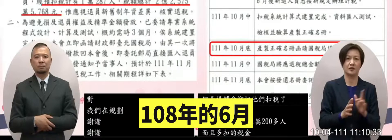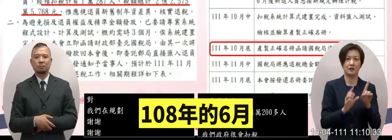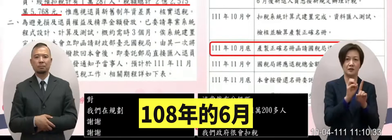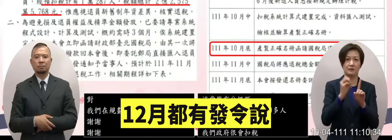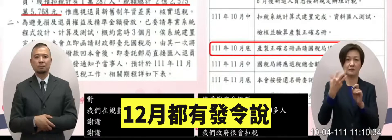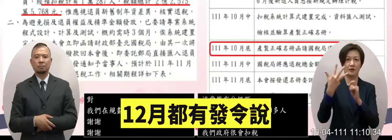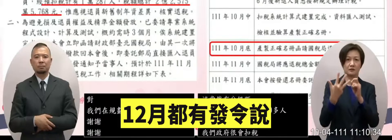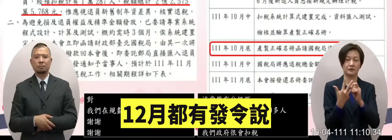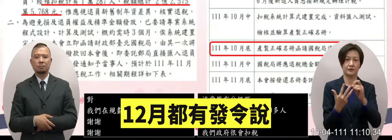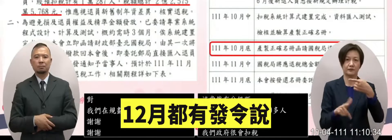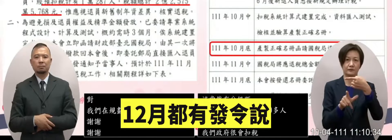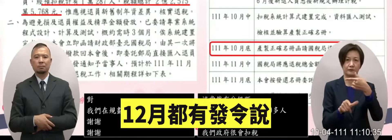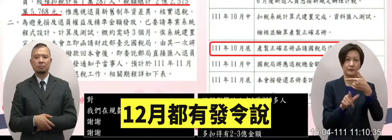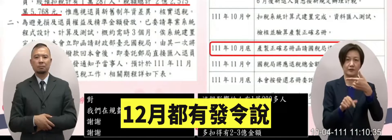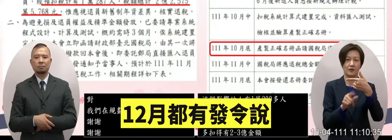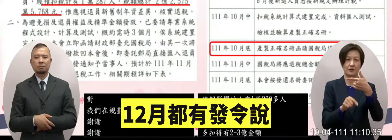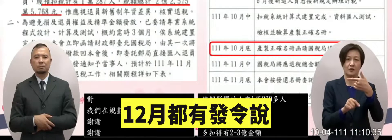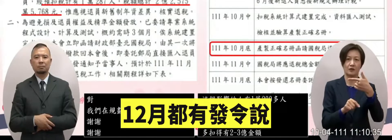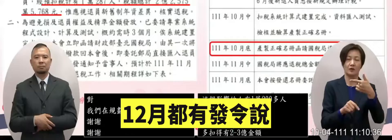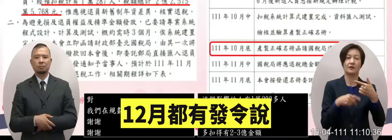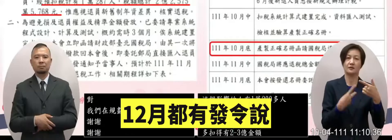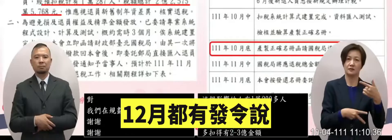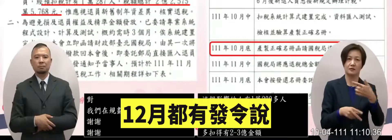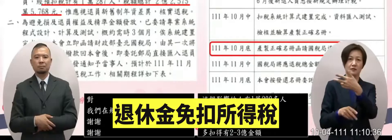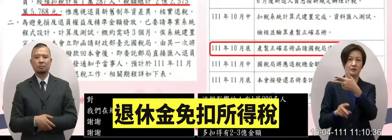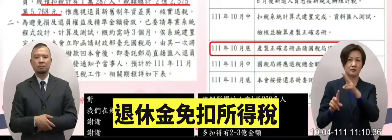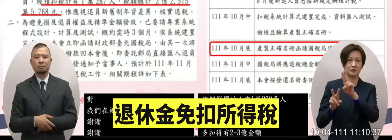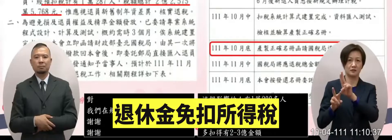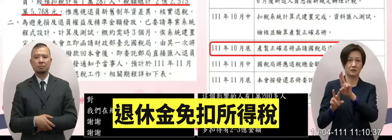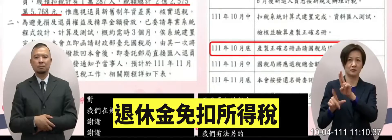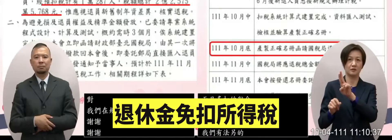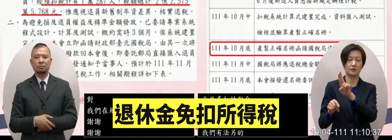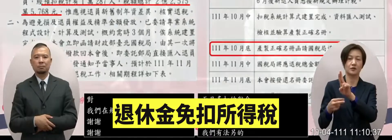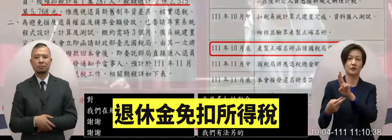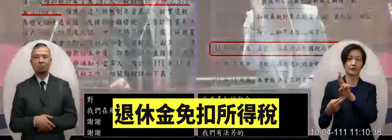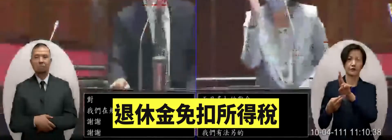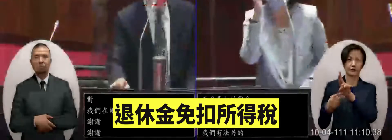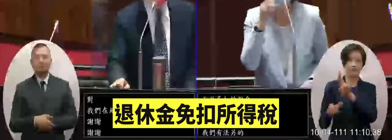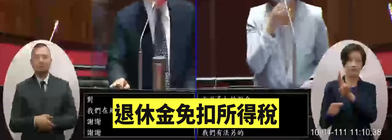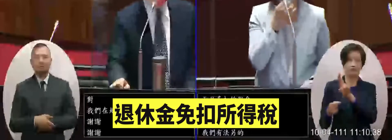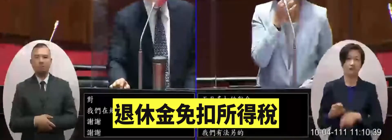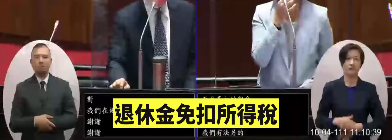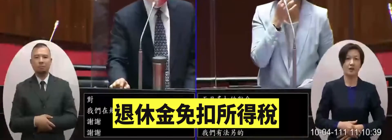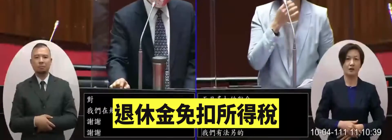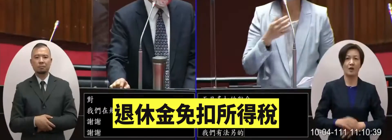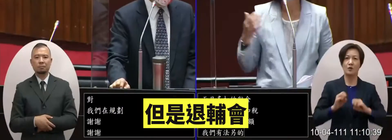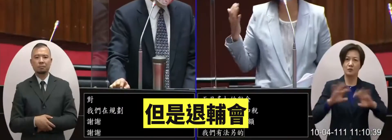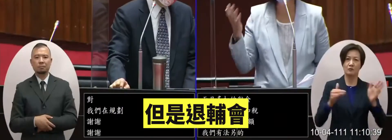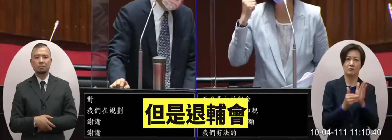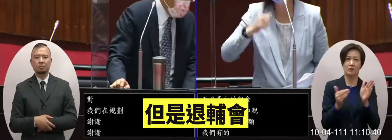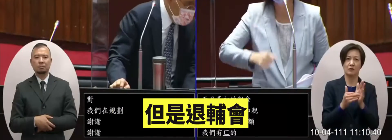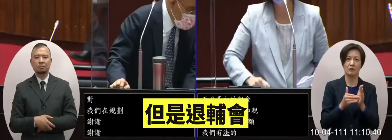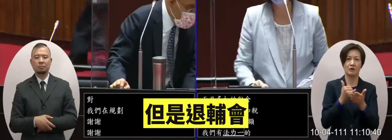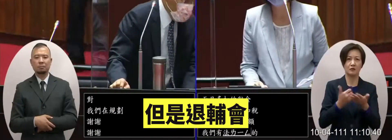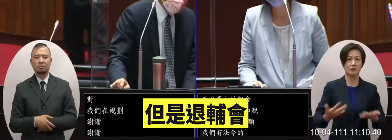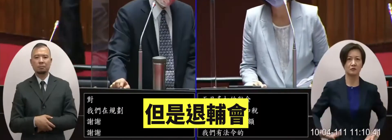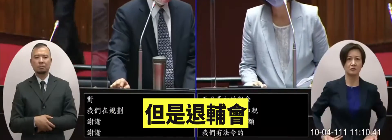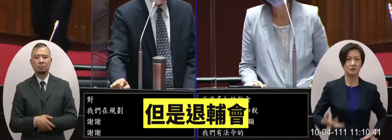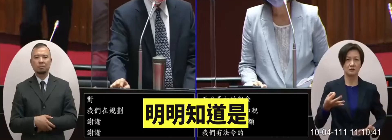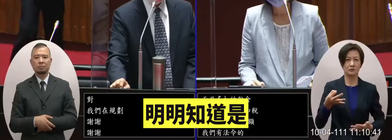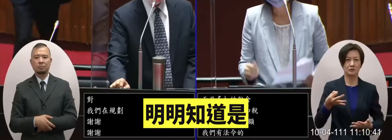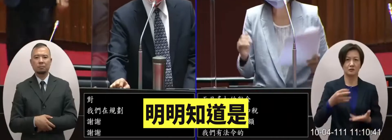的6月、12月都有发令说退休金免扣所得税，但是退伍